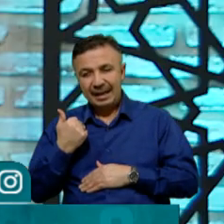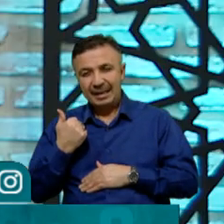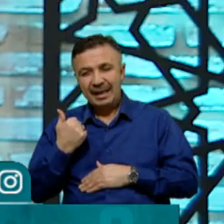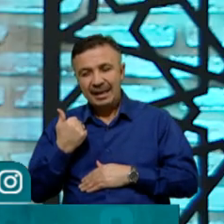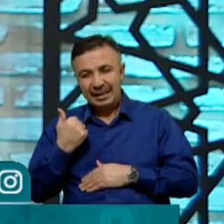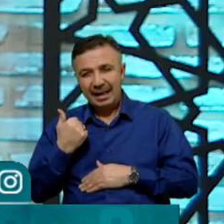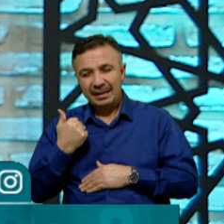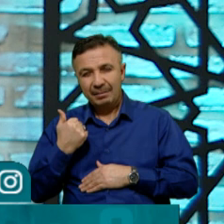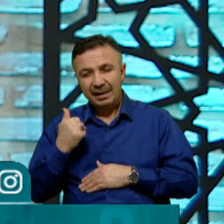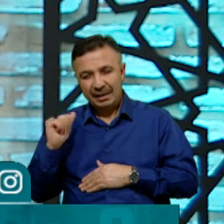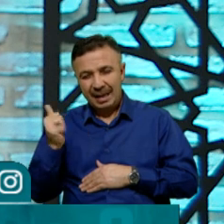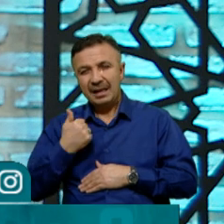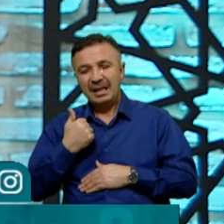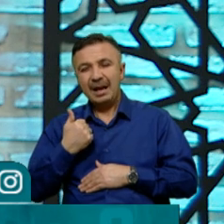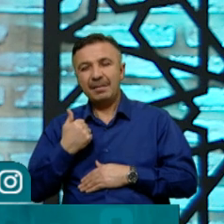an